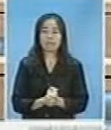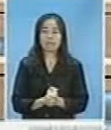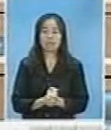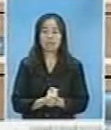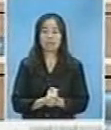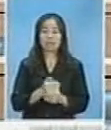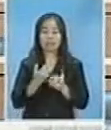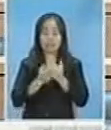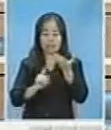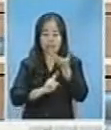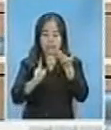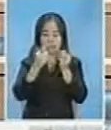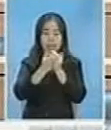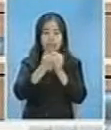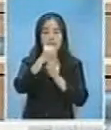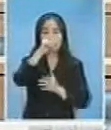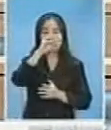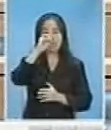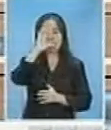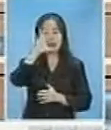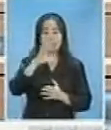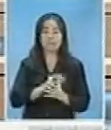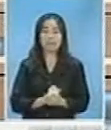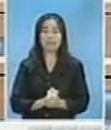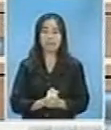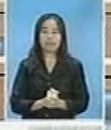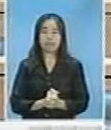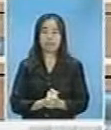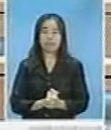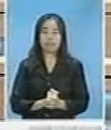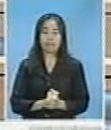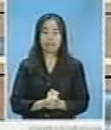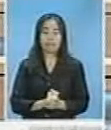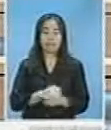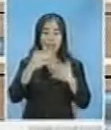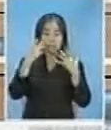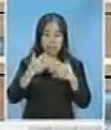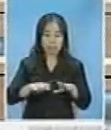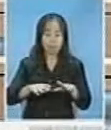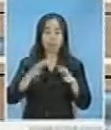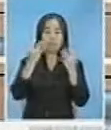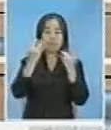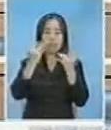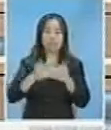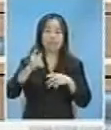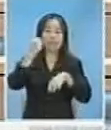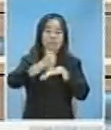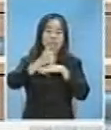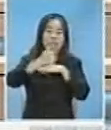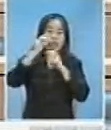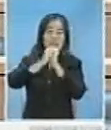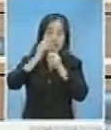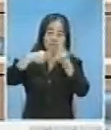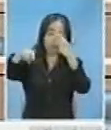105บาทถ้าจำไม่ผิดนะครับตัวเลขสุดท้ายครับพ่อค้าต้องมาซื้อกับเกษตรกรเท่า